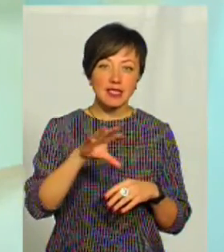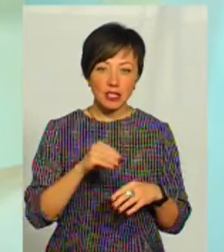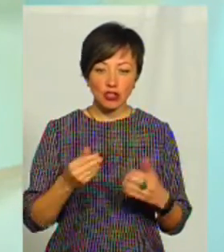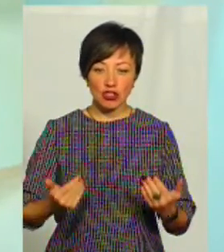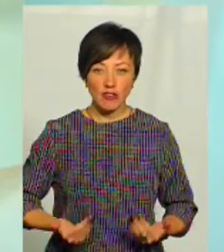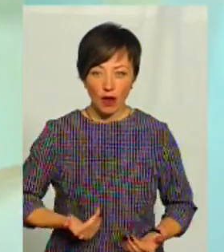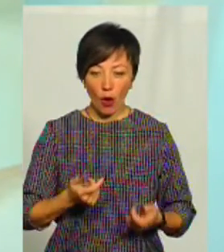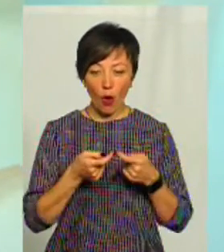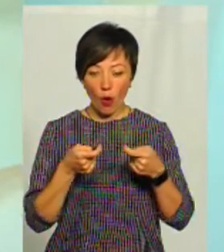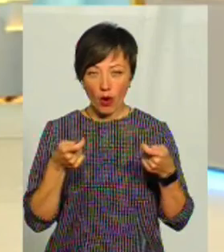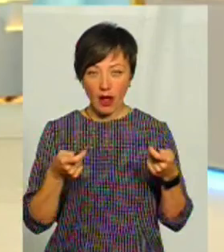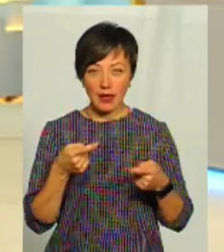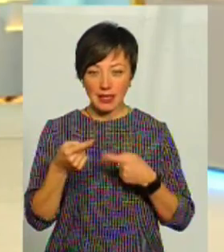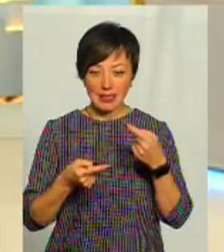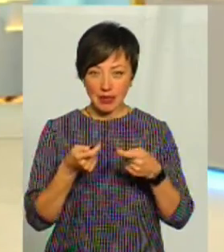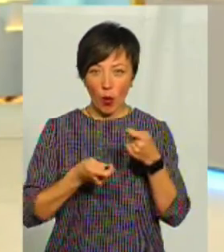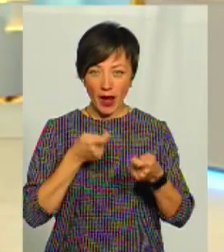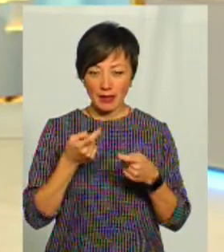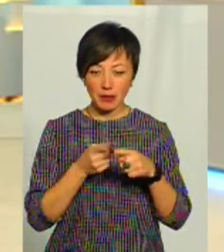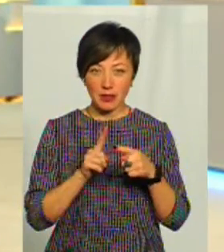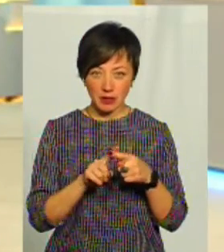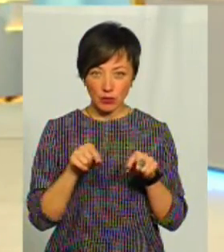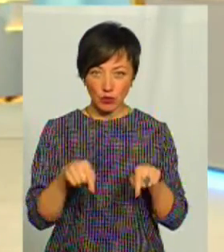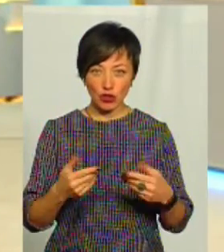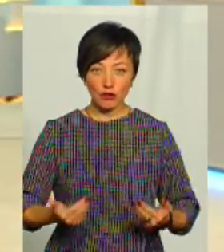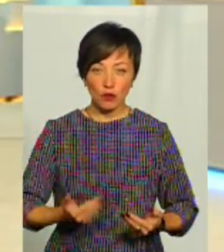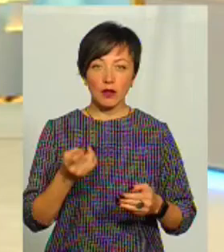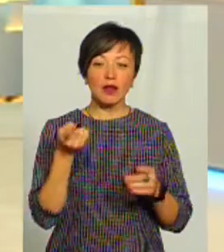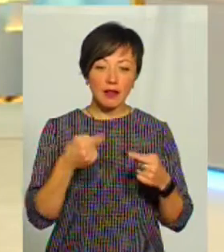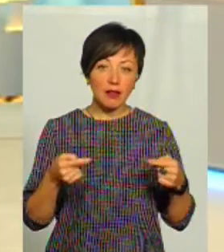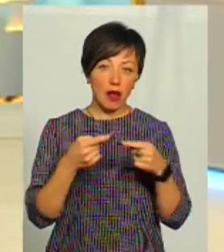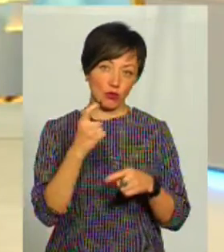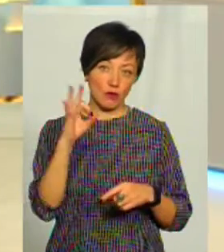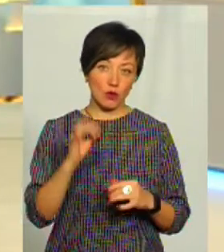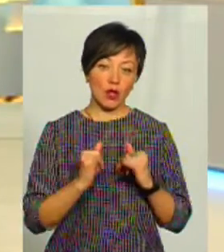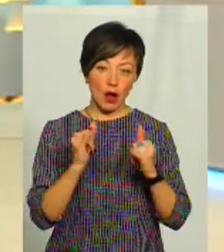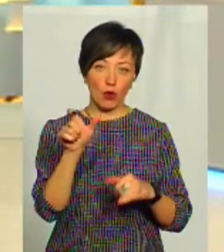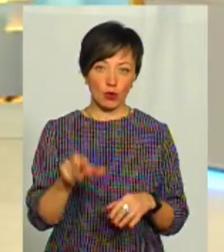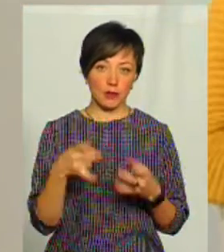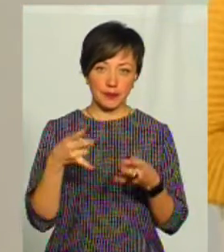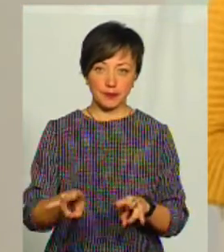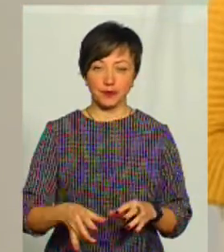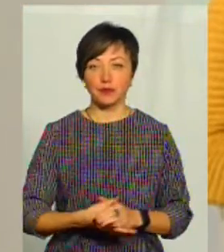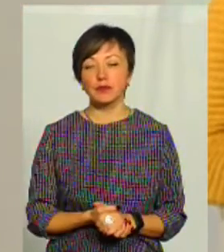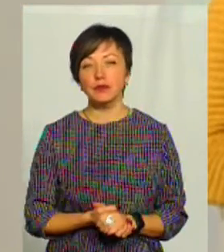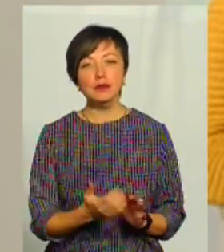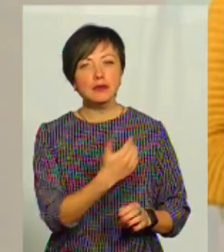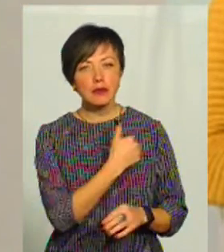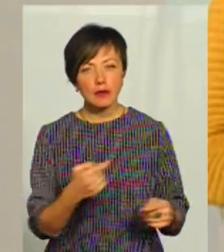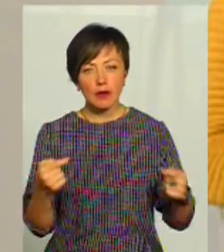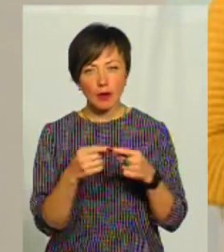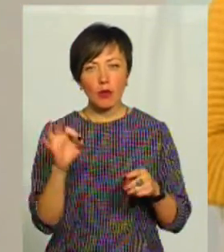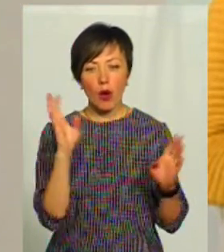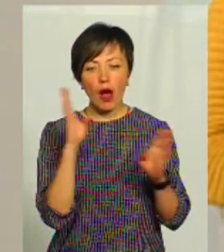для всіх живих організмів, які складають цю екосистему, так і безпосередньо для людини. А хотів уточнити на